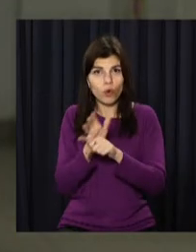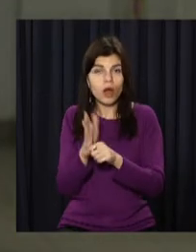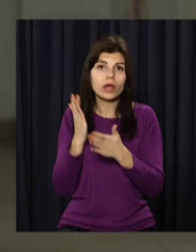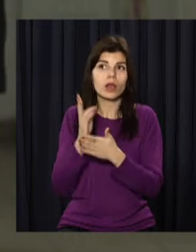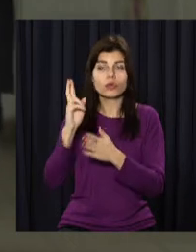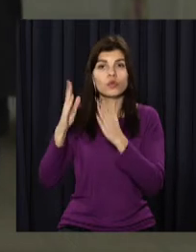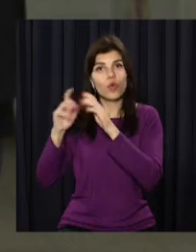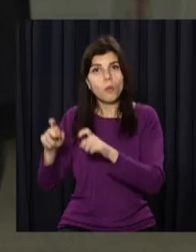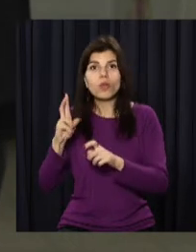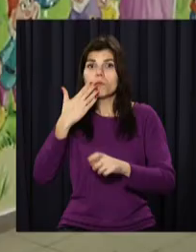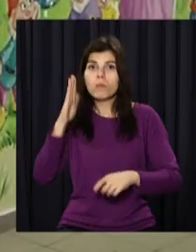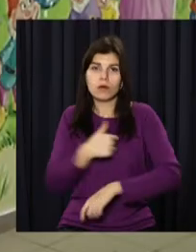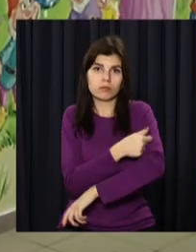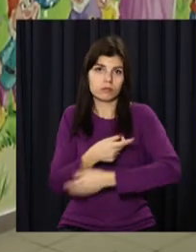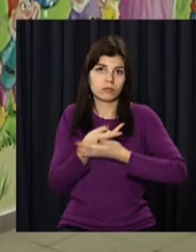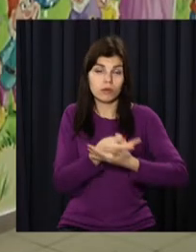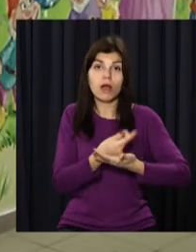на 50%.